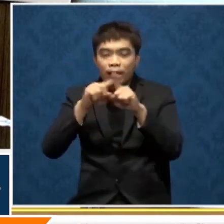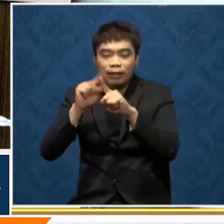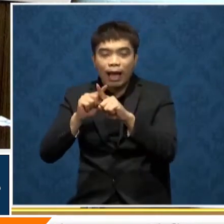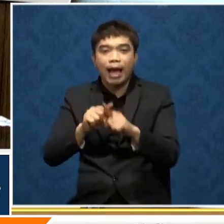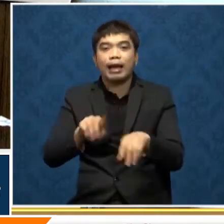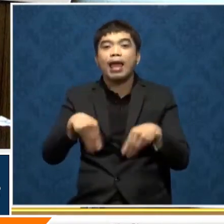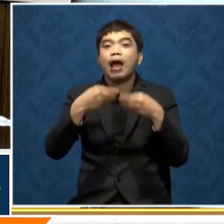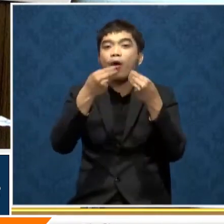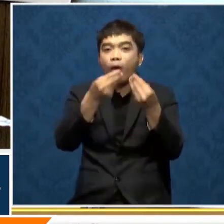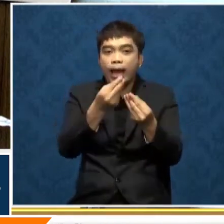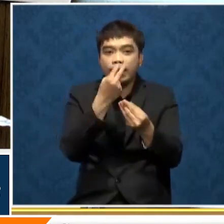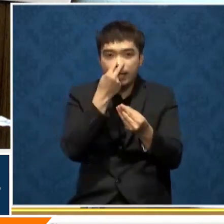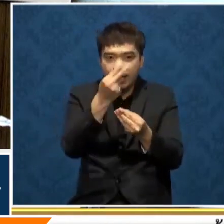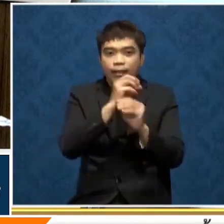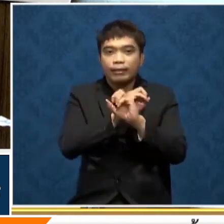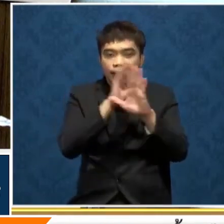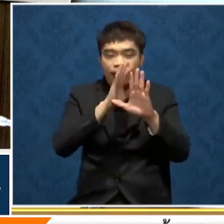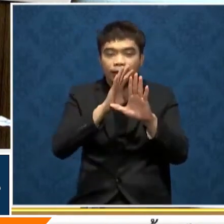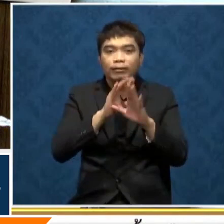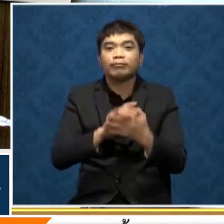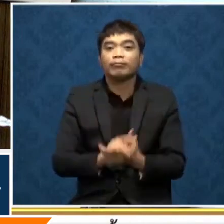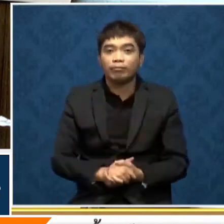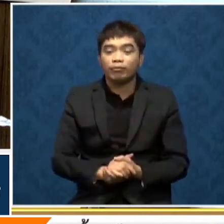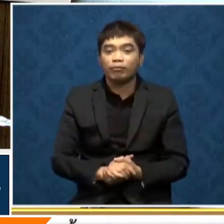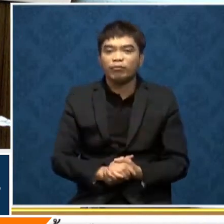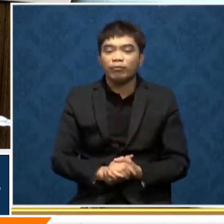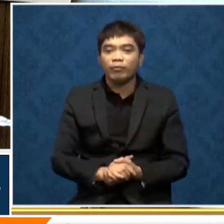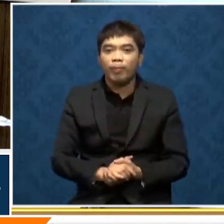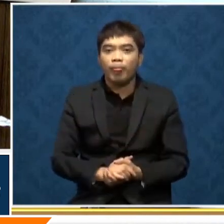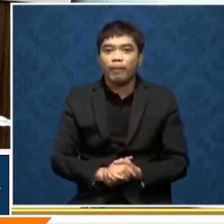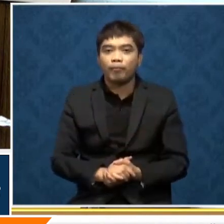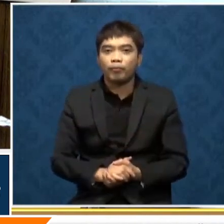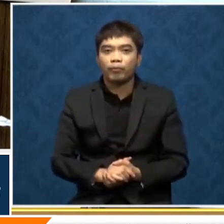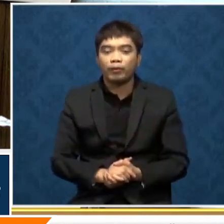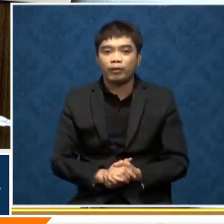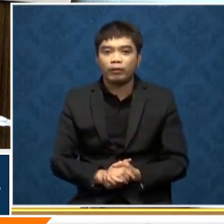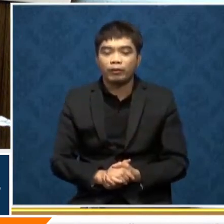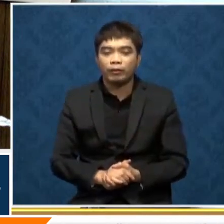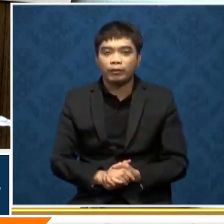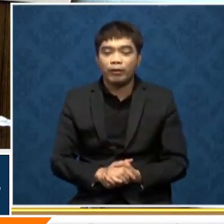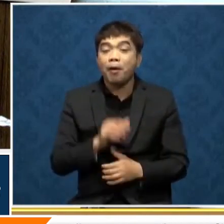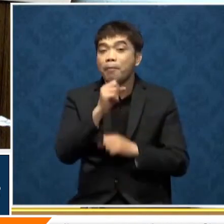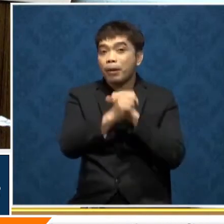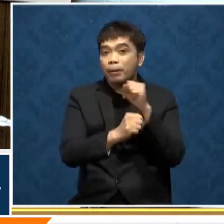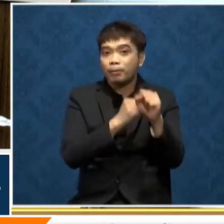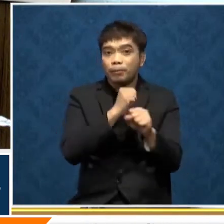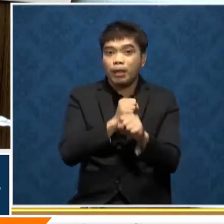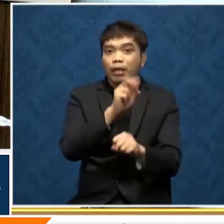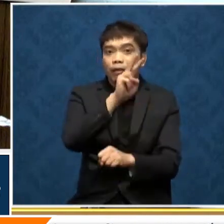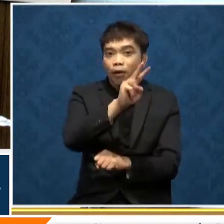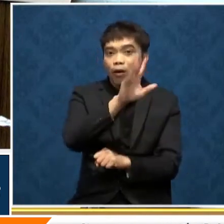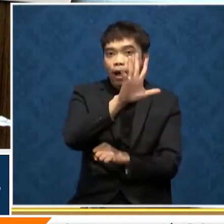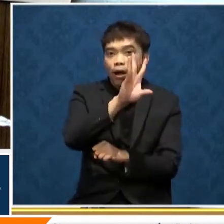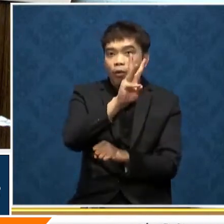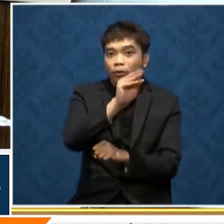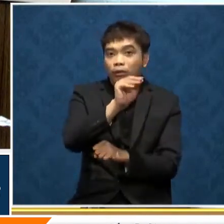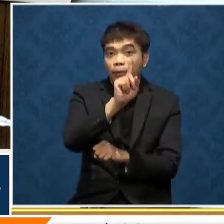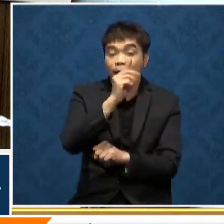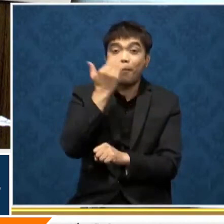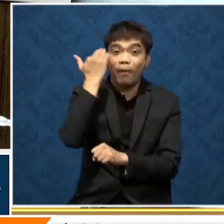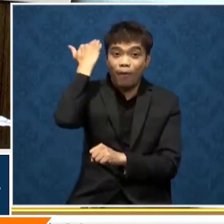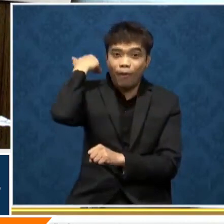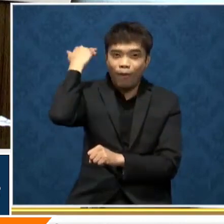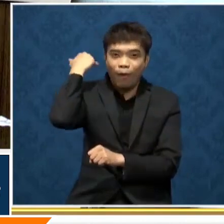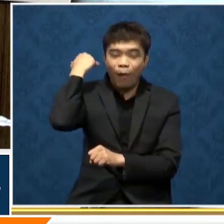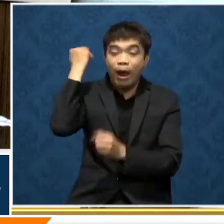เวลาที่ชัดเจนผมขอท้าวความไปถึงแผนปฏิรูปตั้งแต่ปี 2561นะครับวาด